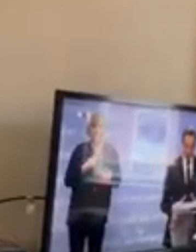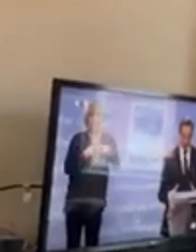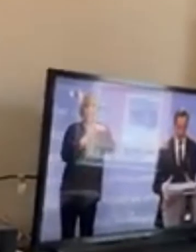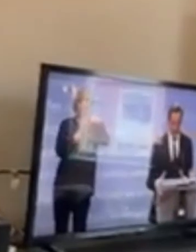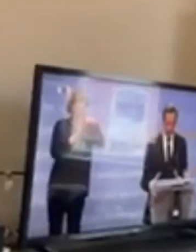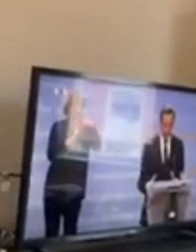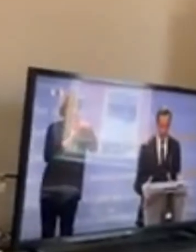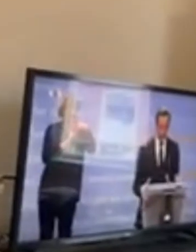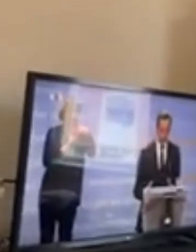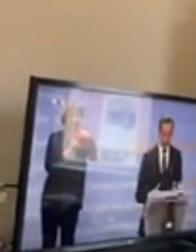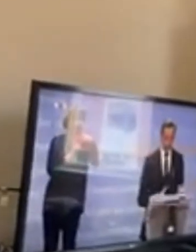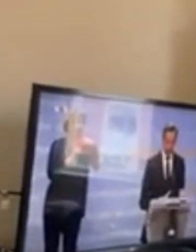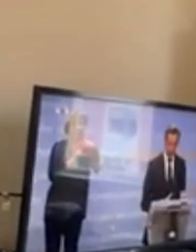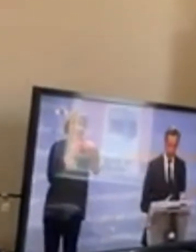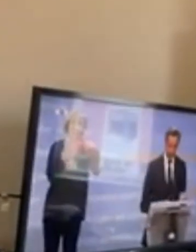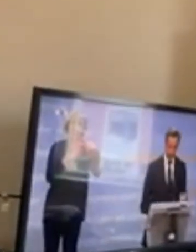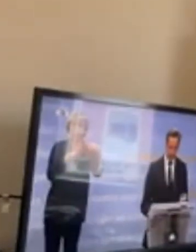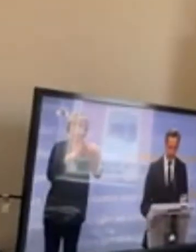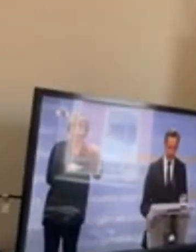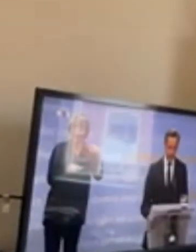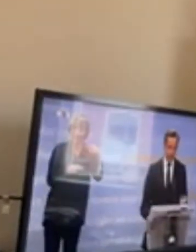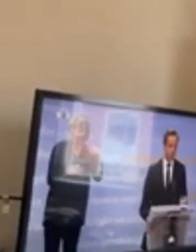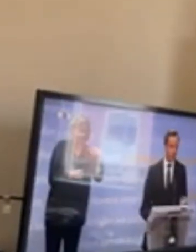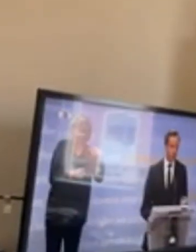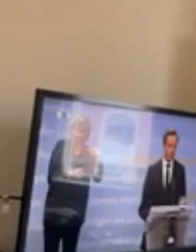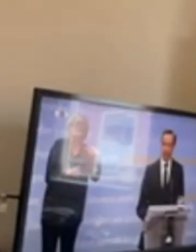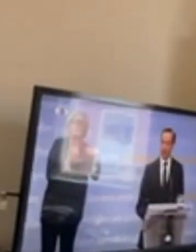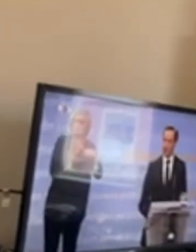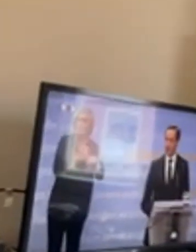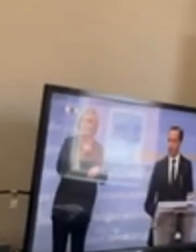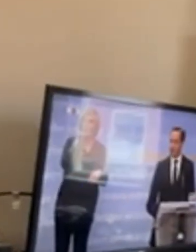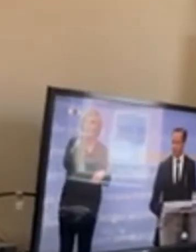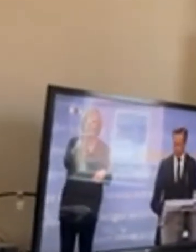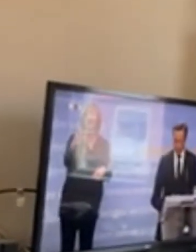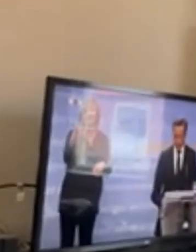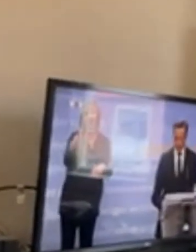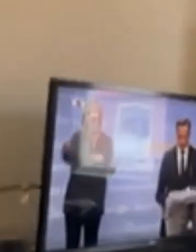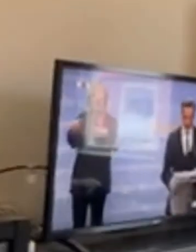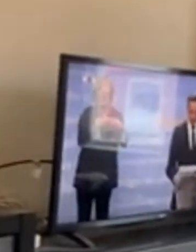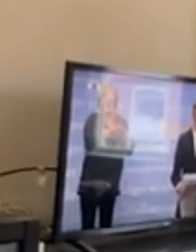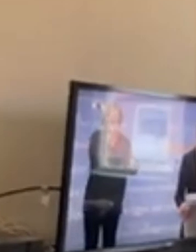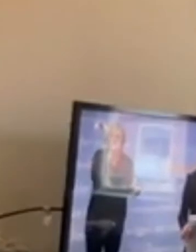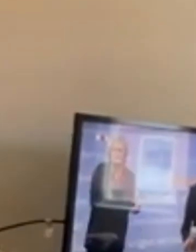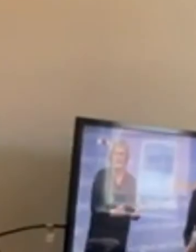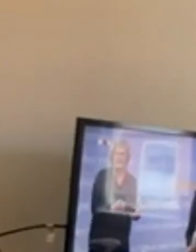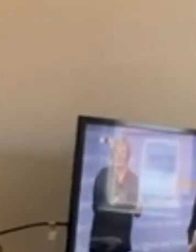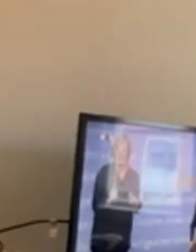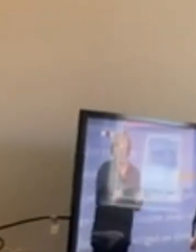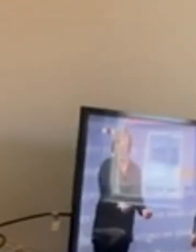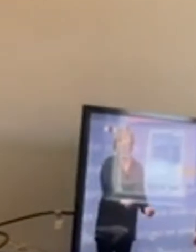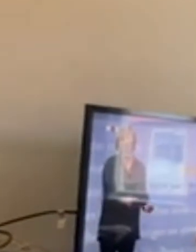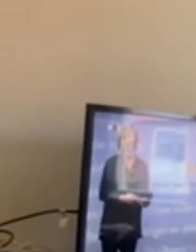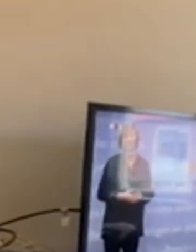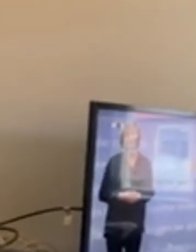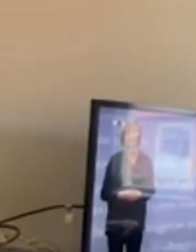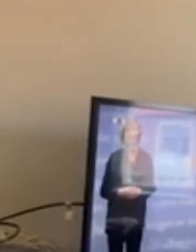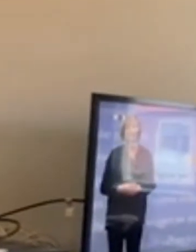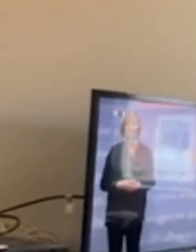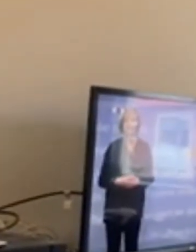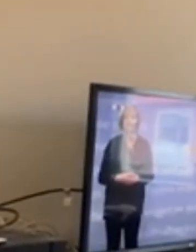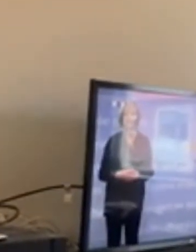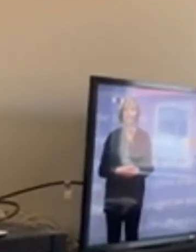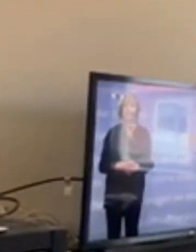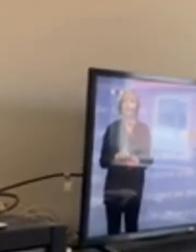die ondanks het advies om thuis te blijven toch de deur uitgaan, willen we ook een quarantaineplicht op kunnen leggen. Het is nog